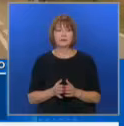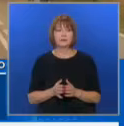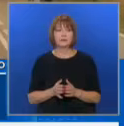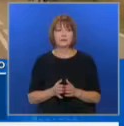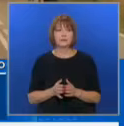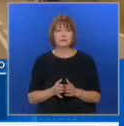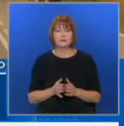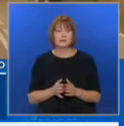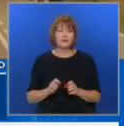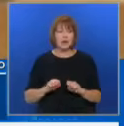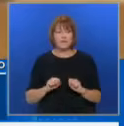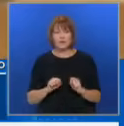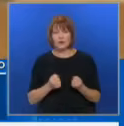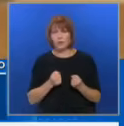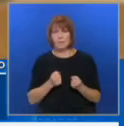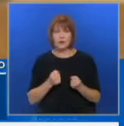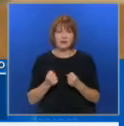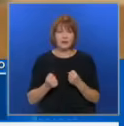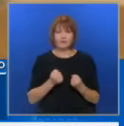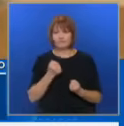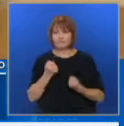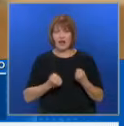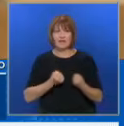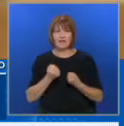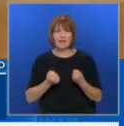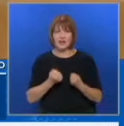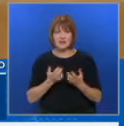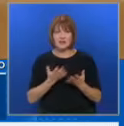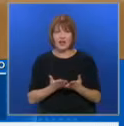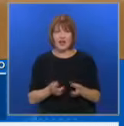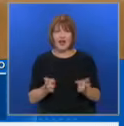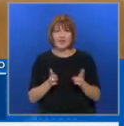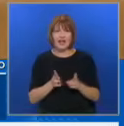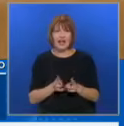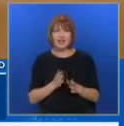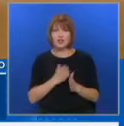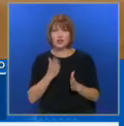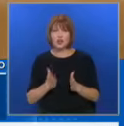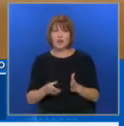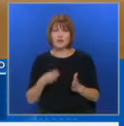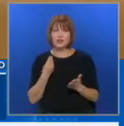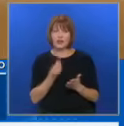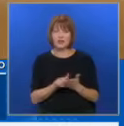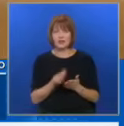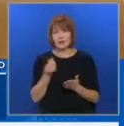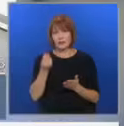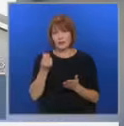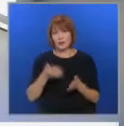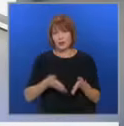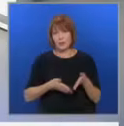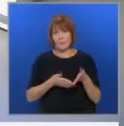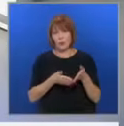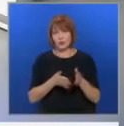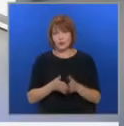Мигновена реакция след апела на засегнатите земеделски производители. В най-кратки срокове ще бъде отпусната еднократна